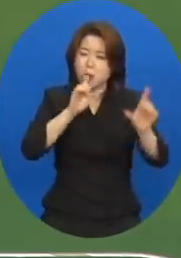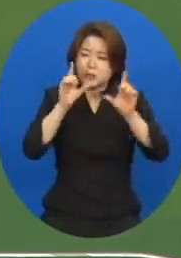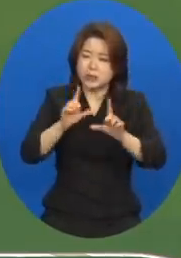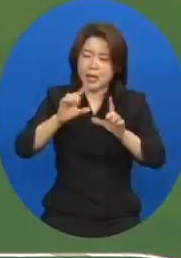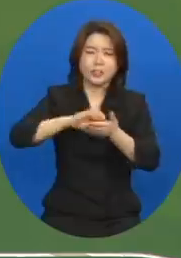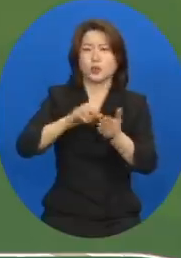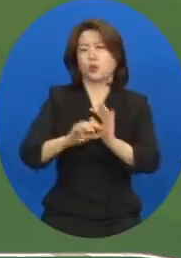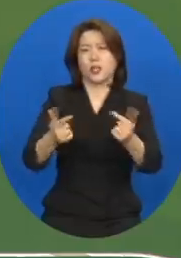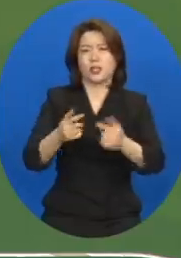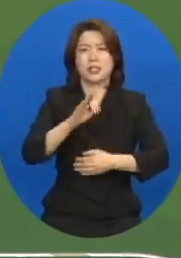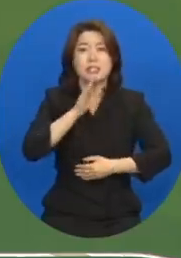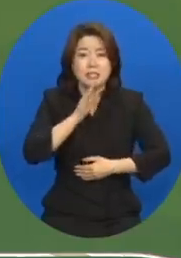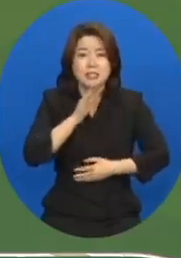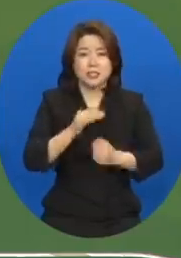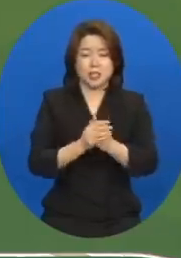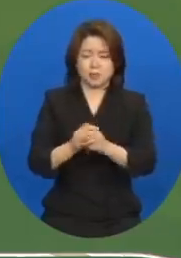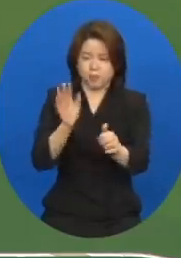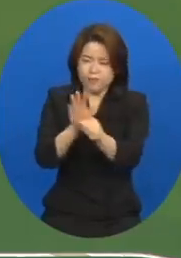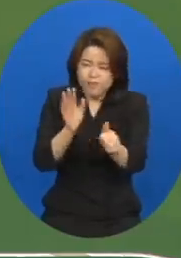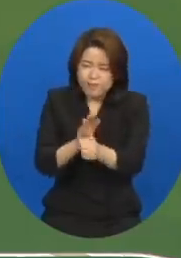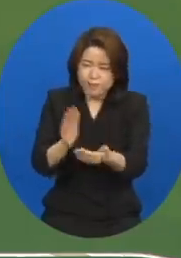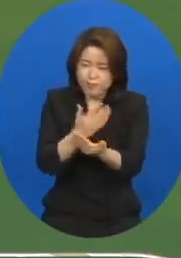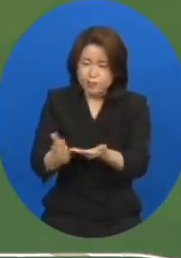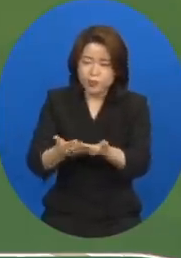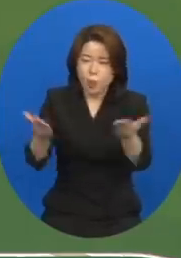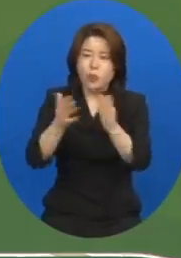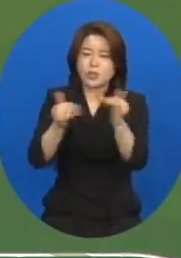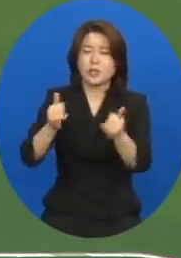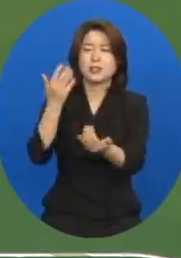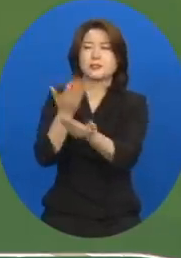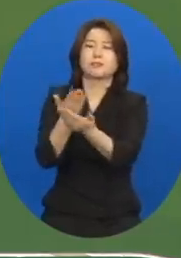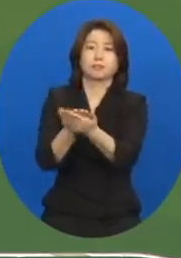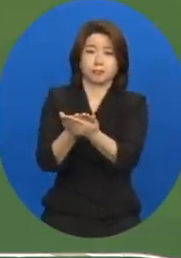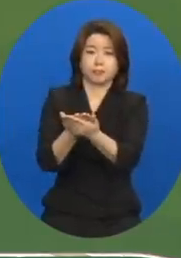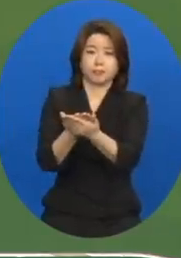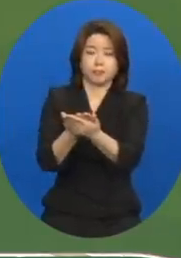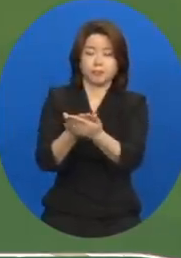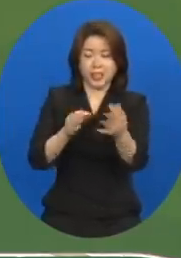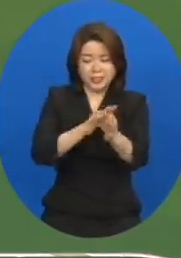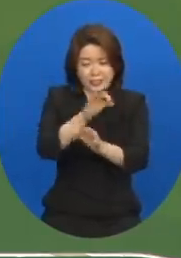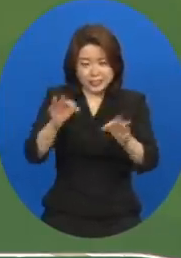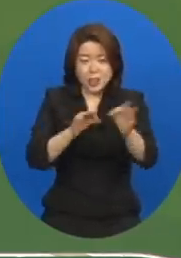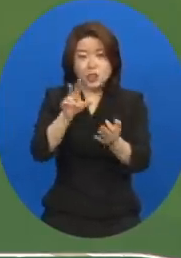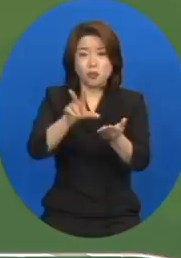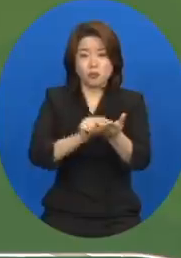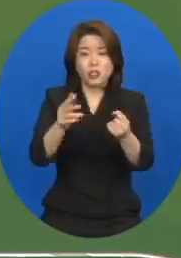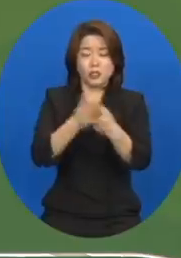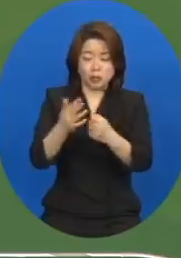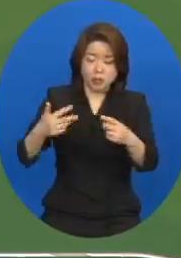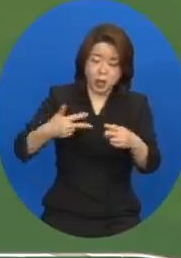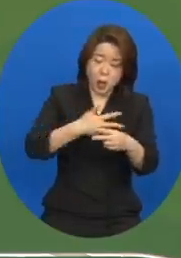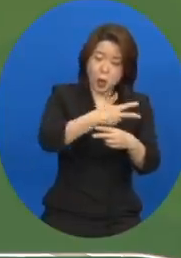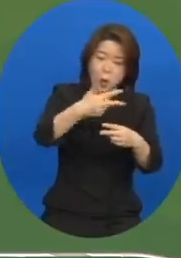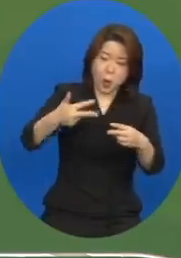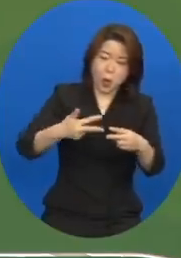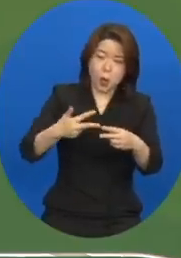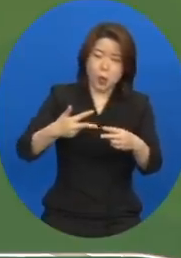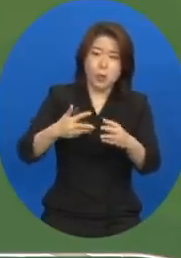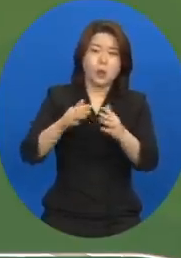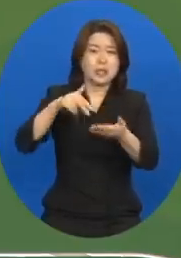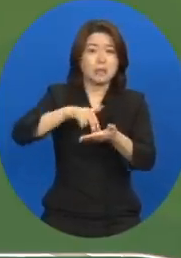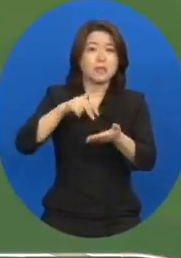아니고 진짜 돕고 사는 자가 되게 해주세요. 아, 재정적인 문제로 지금 여리고성을 도는 분들도 있을